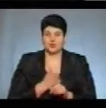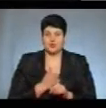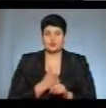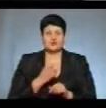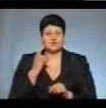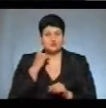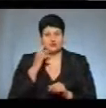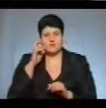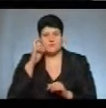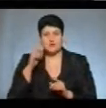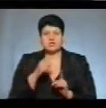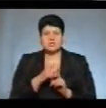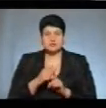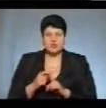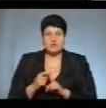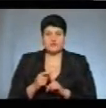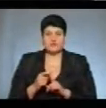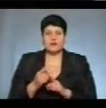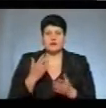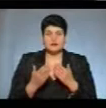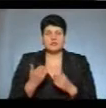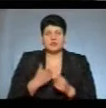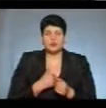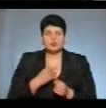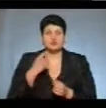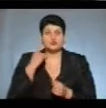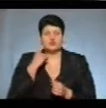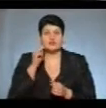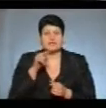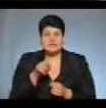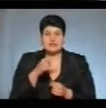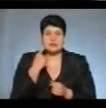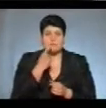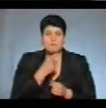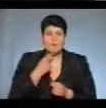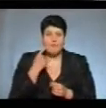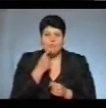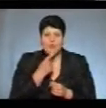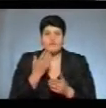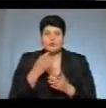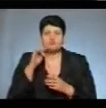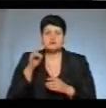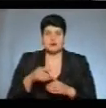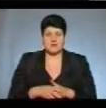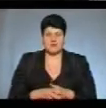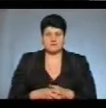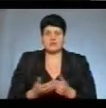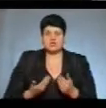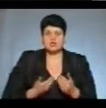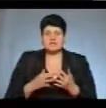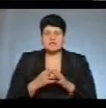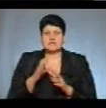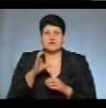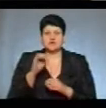чути Боже Слово, але воно хоче його чути на тій мові, яку воно знає. Житель села Сураж